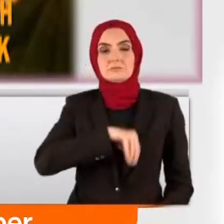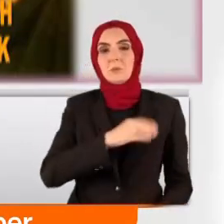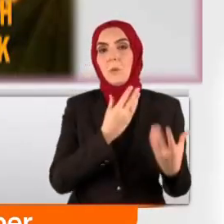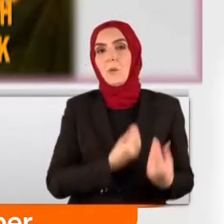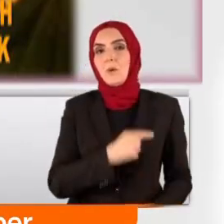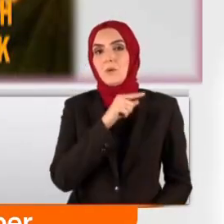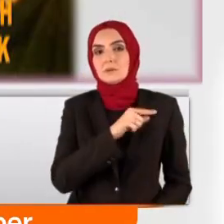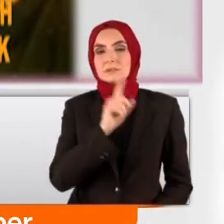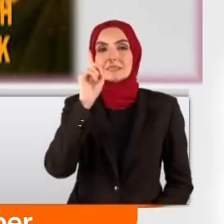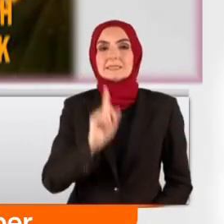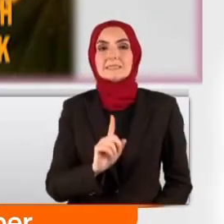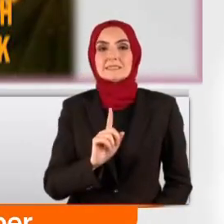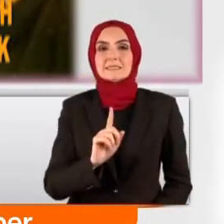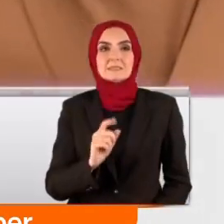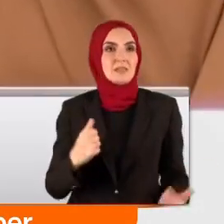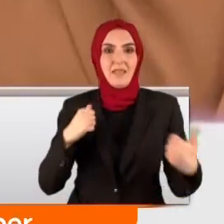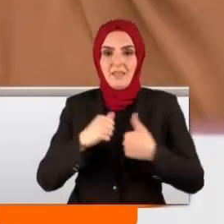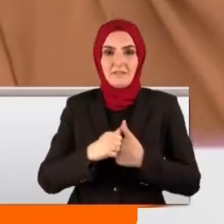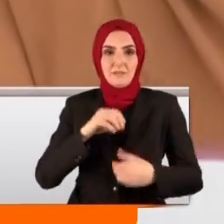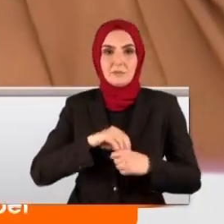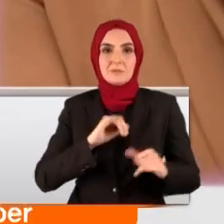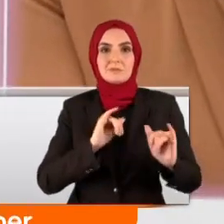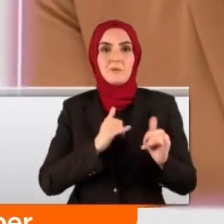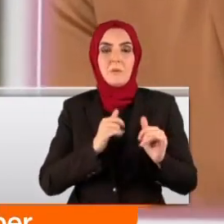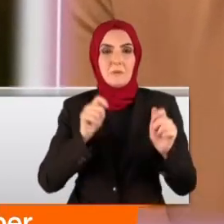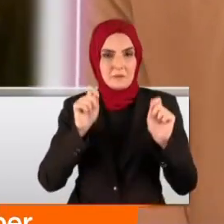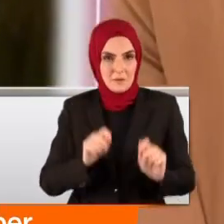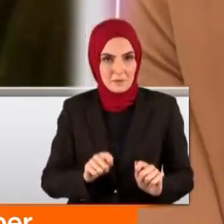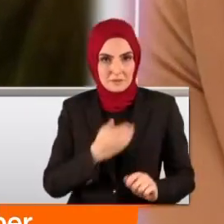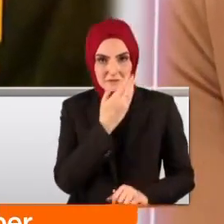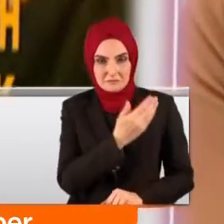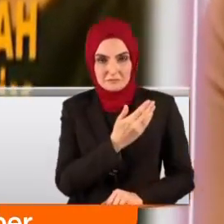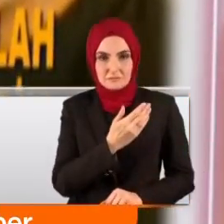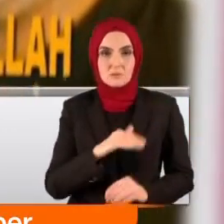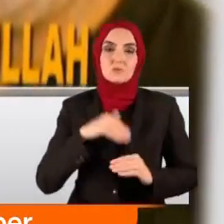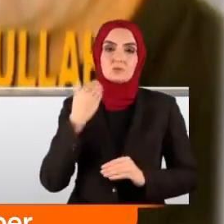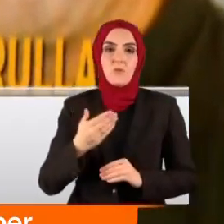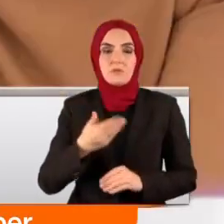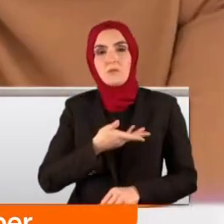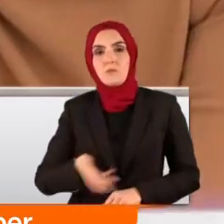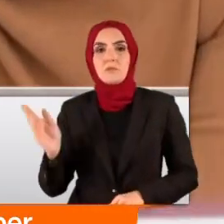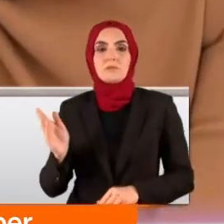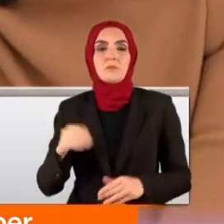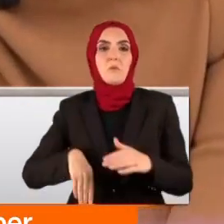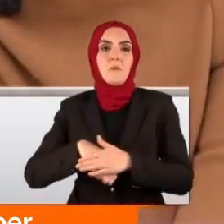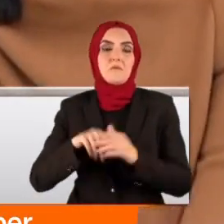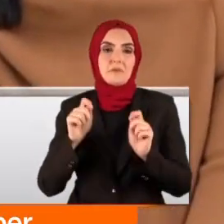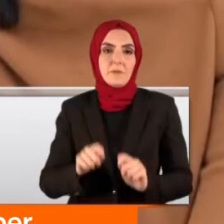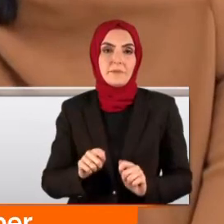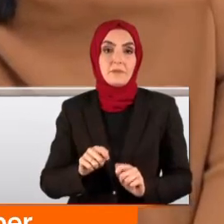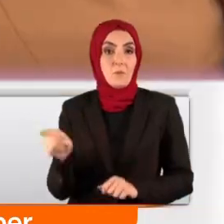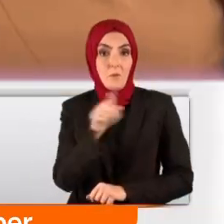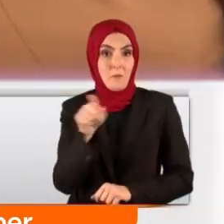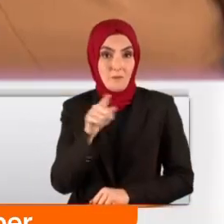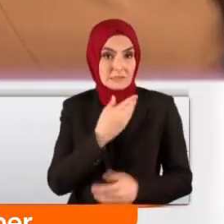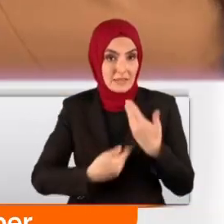kendini evlilik oyununun içinde buldu, ardından da kapıda. Meğerse Emrullah Bey Şadıman'ın dostuymuş. Bunlar sevgiliymiş.